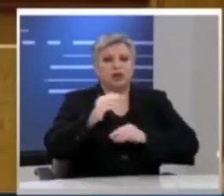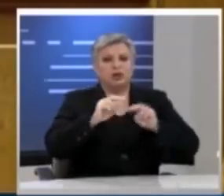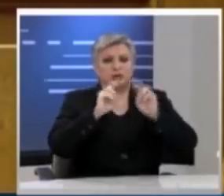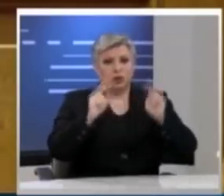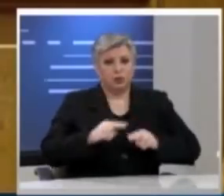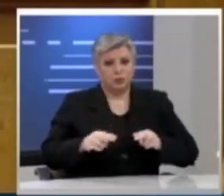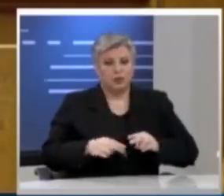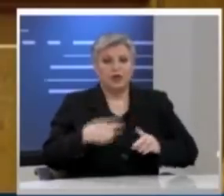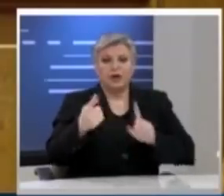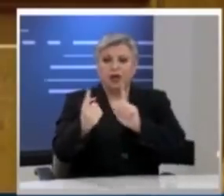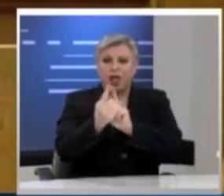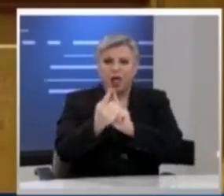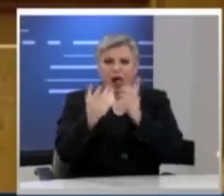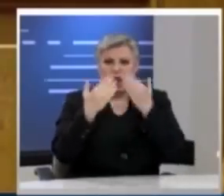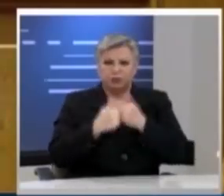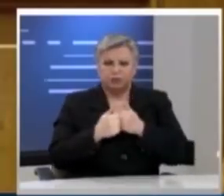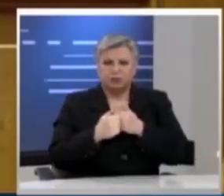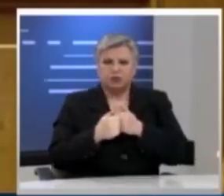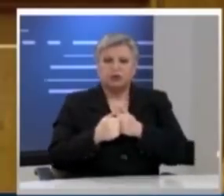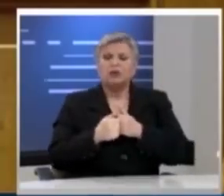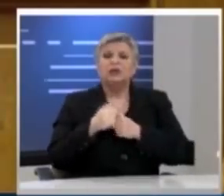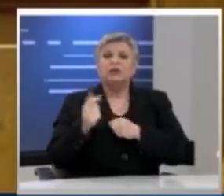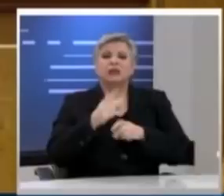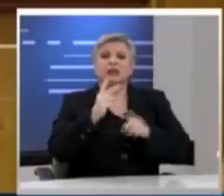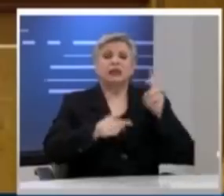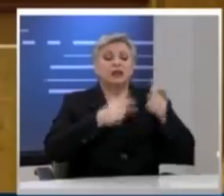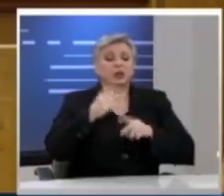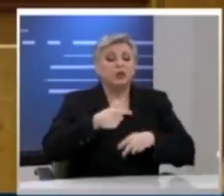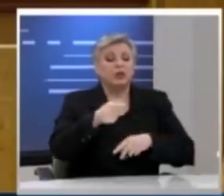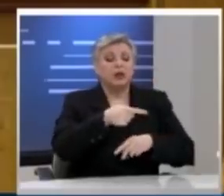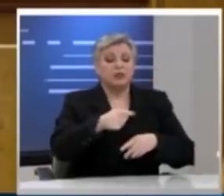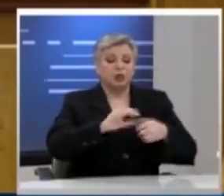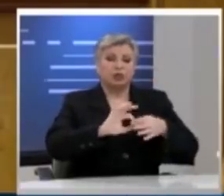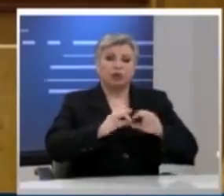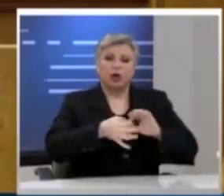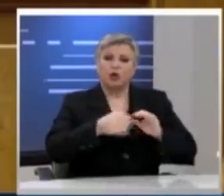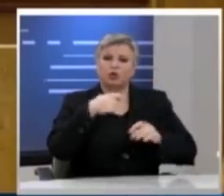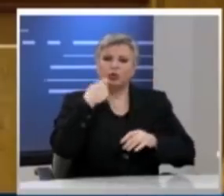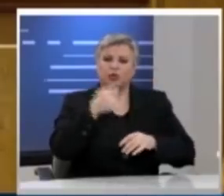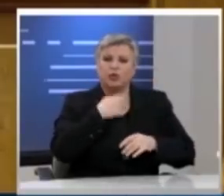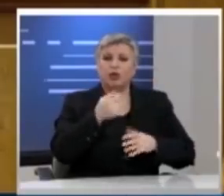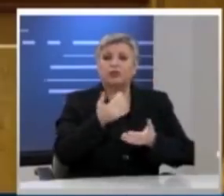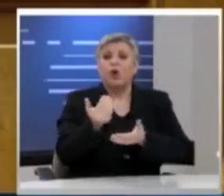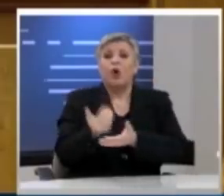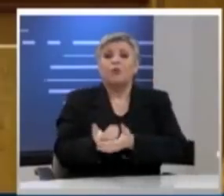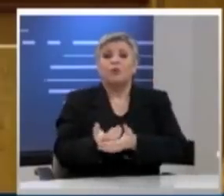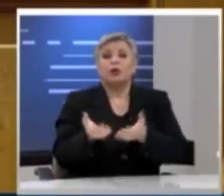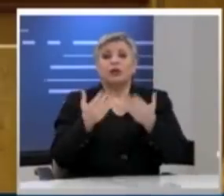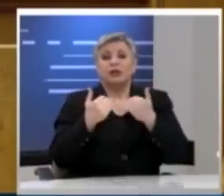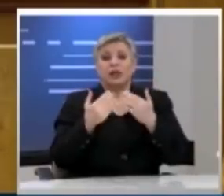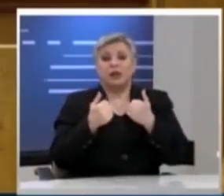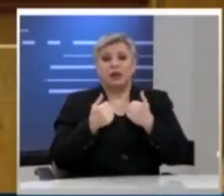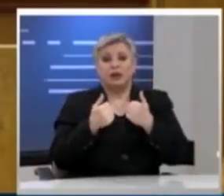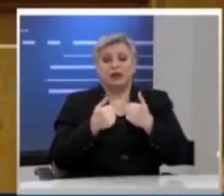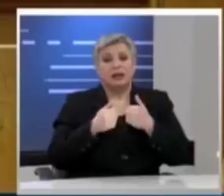συναντήσει τους κατηγορήσατε και αυτούς ότι δεν έχουν προτάσεις εννοείται προφανώς ότι δεν έχουν προτάσεις που να